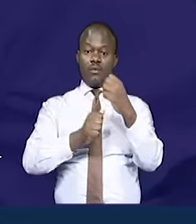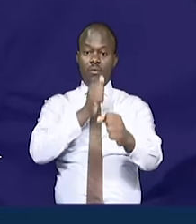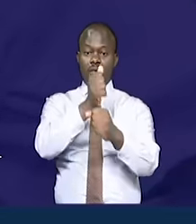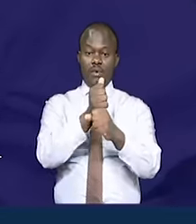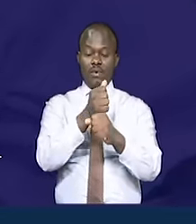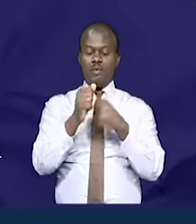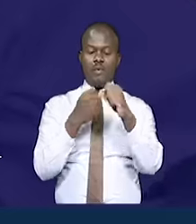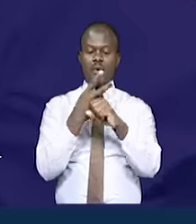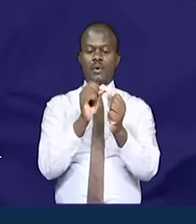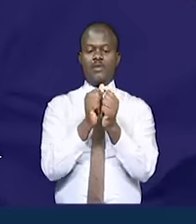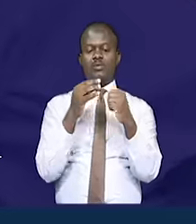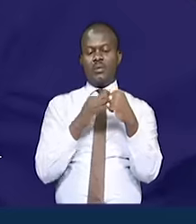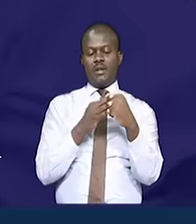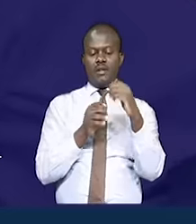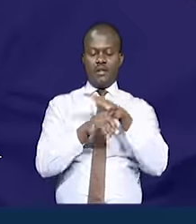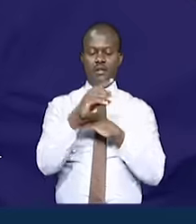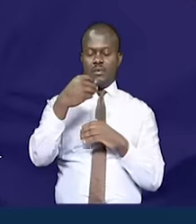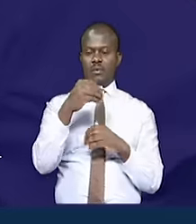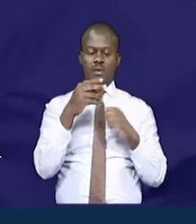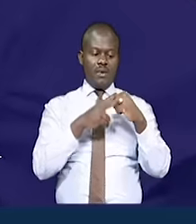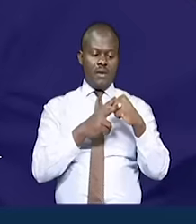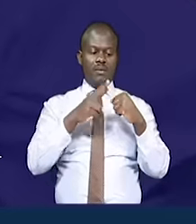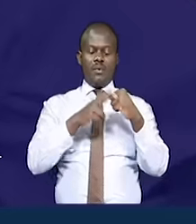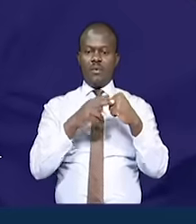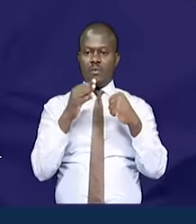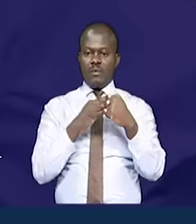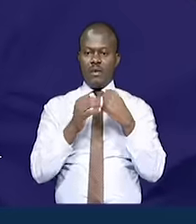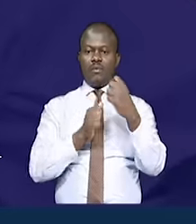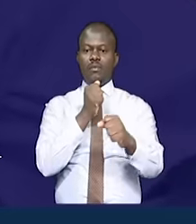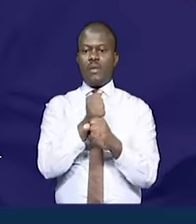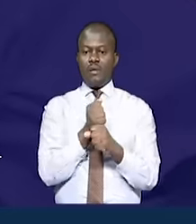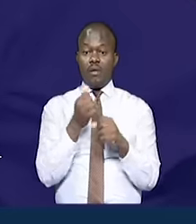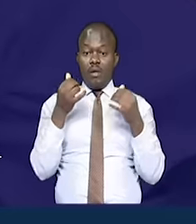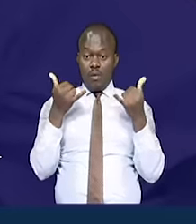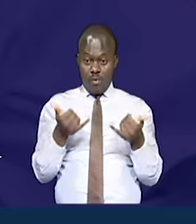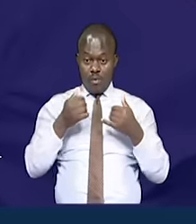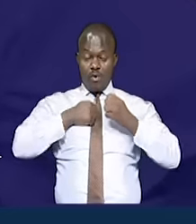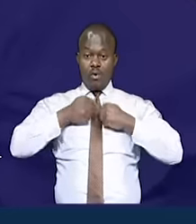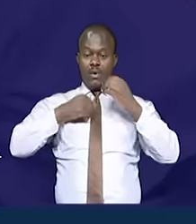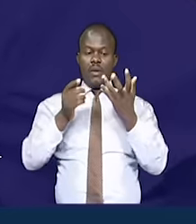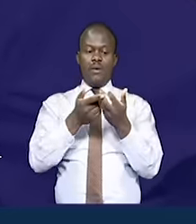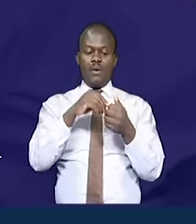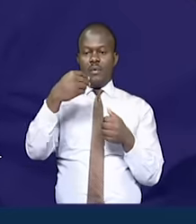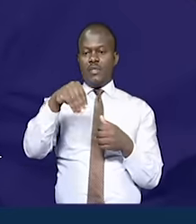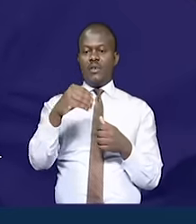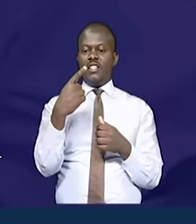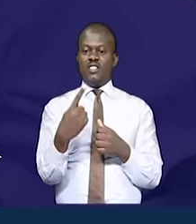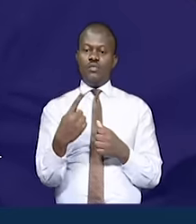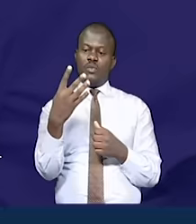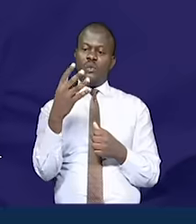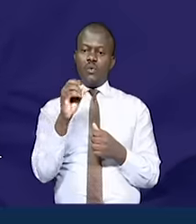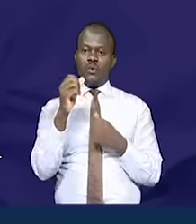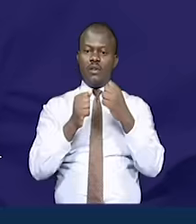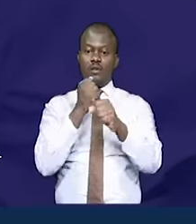naho 2018 yinjizaga amadorari 778 ku mwaka. Ubu umunyarwanda abarirwa amadorari 1040 ku